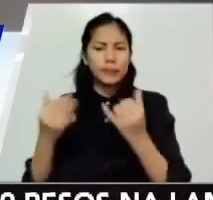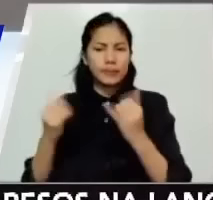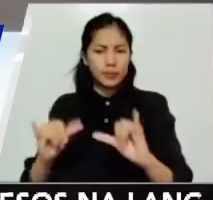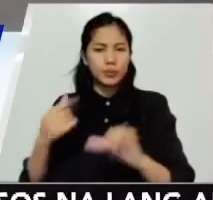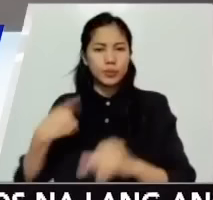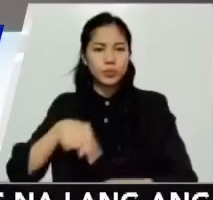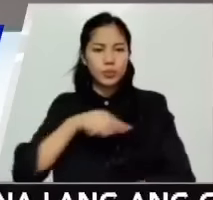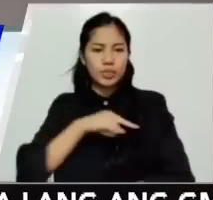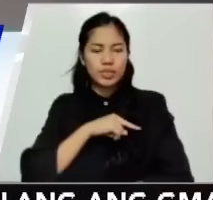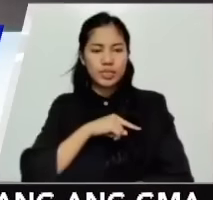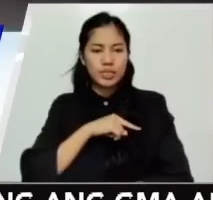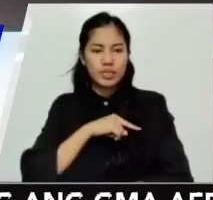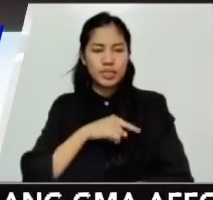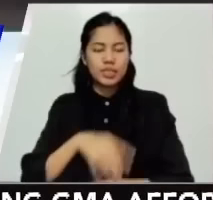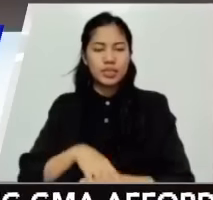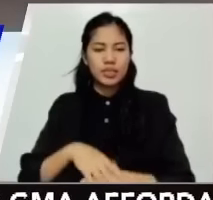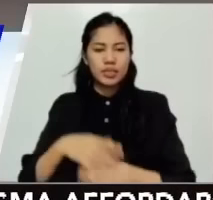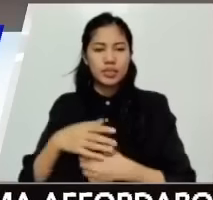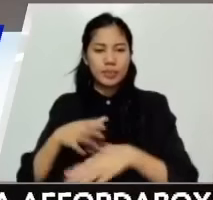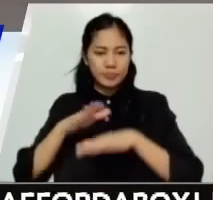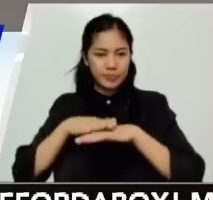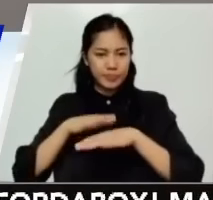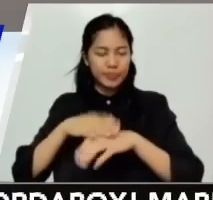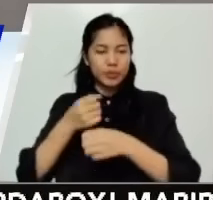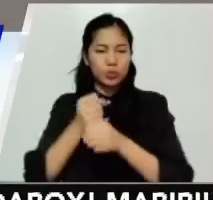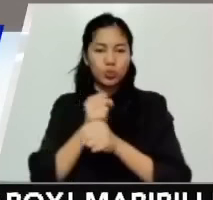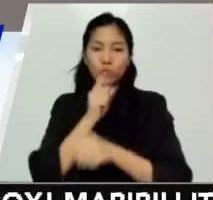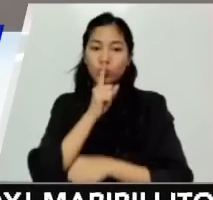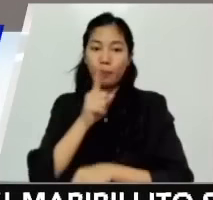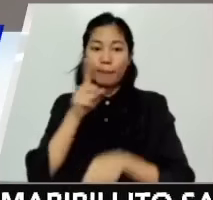public, no, our kababayan, that kung may pangangailangan po,